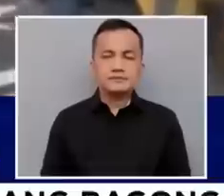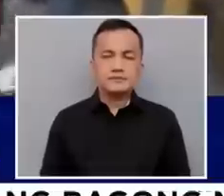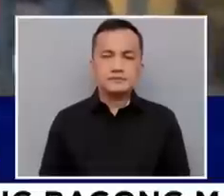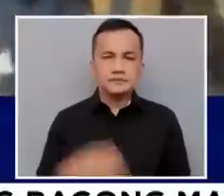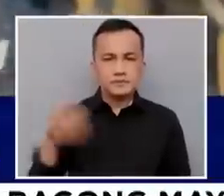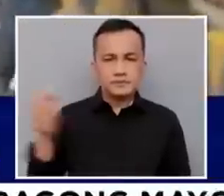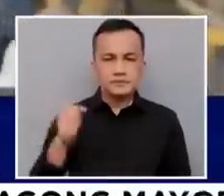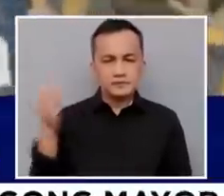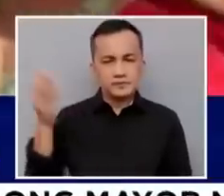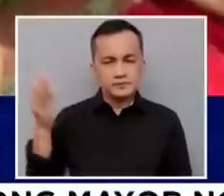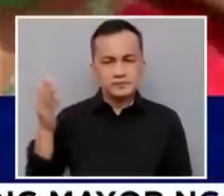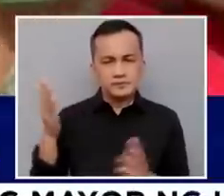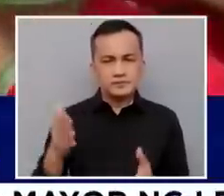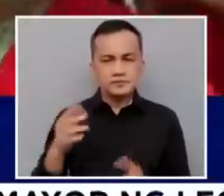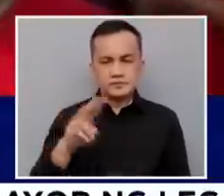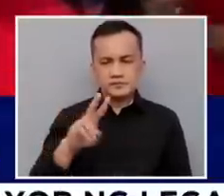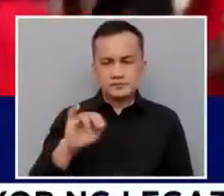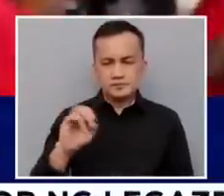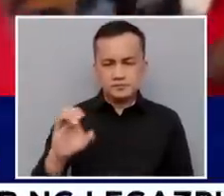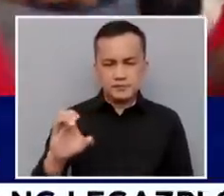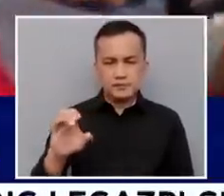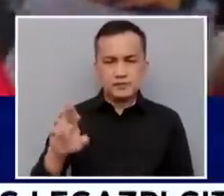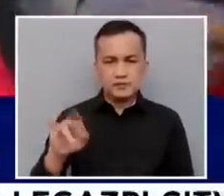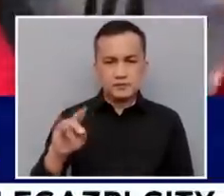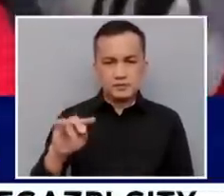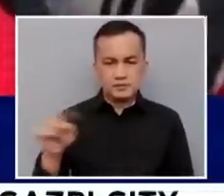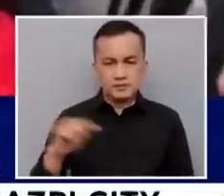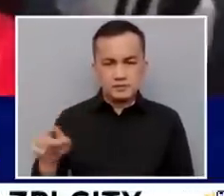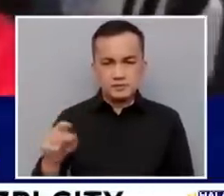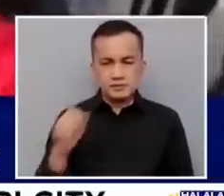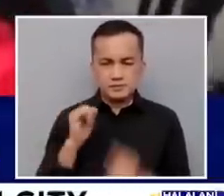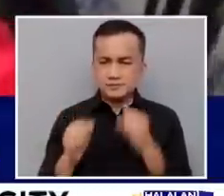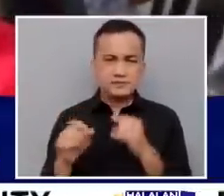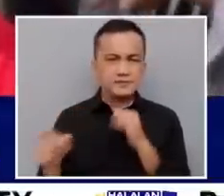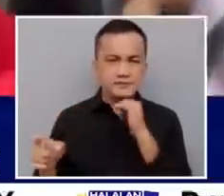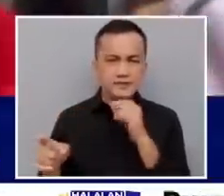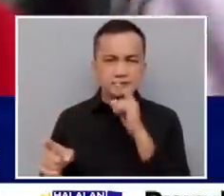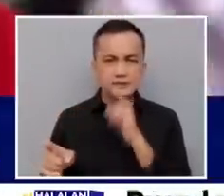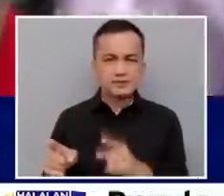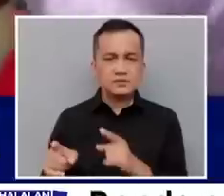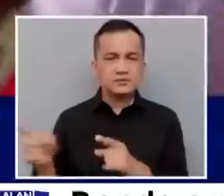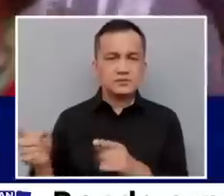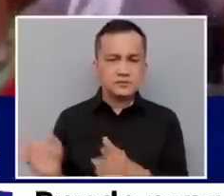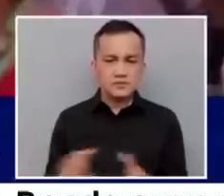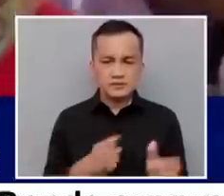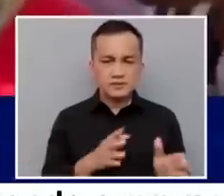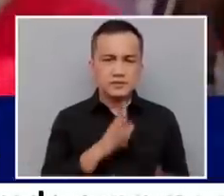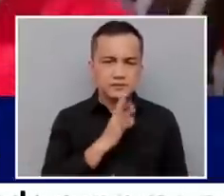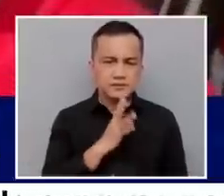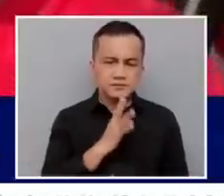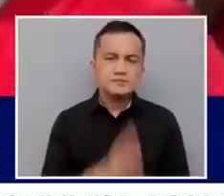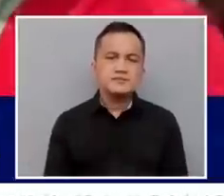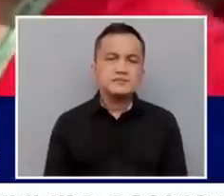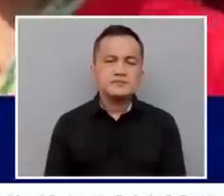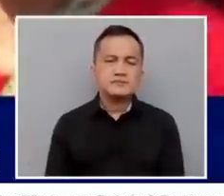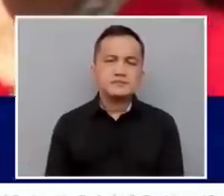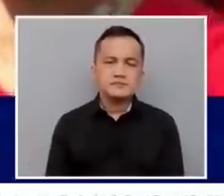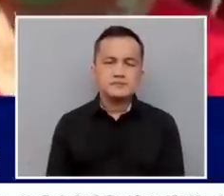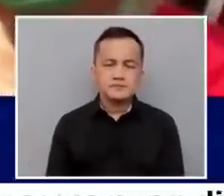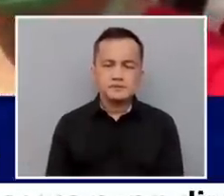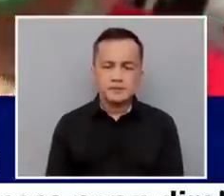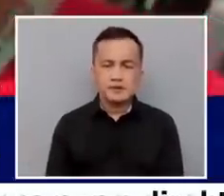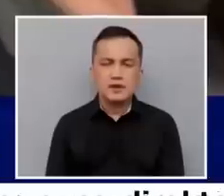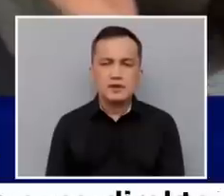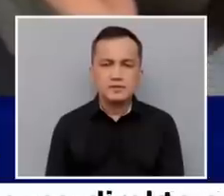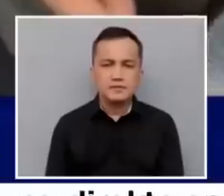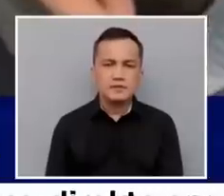spokesperson Vic Rodriguez in an interview na hindi pa siya tiyak kung may plano na magsalita. Ajan na Rosina, balikan nga natin,